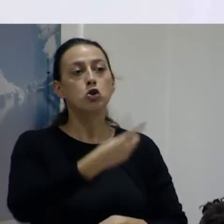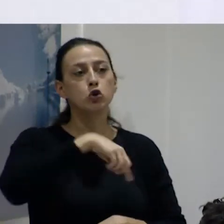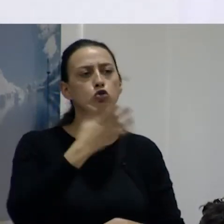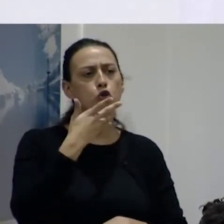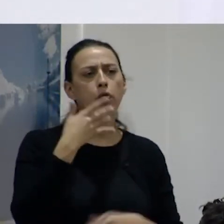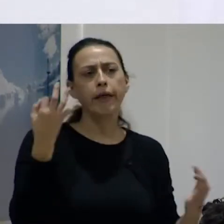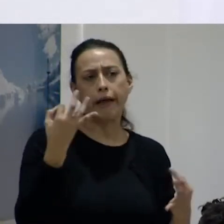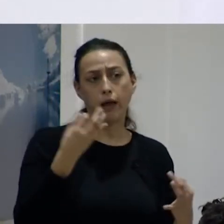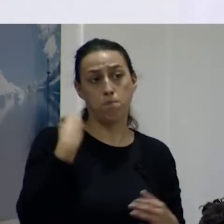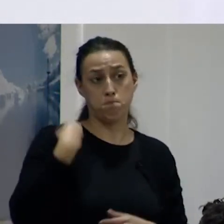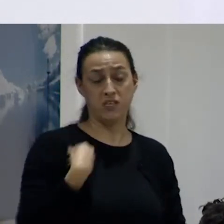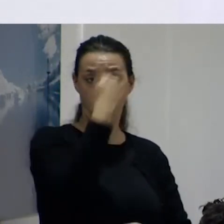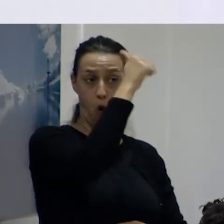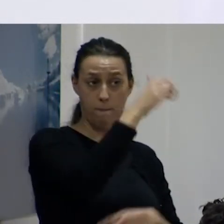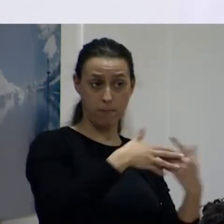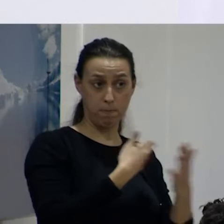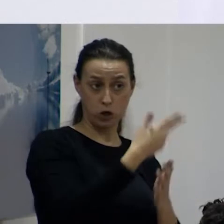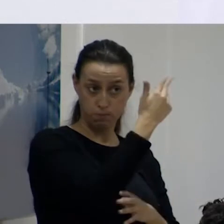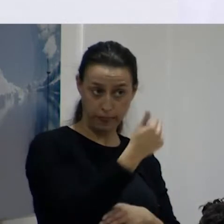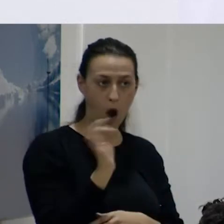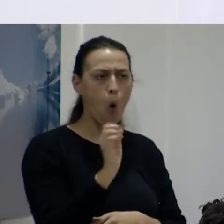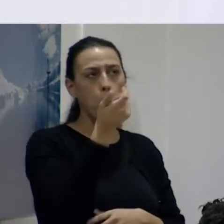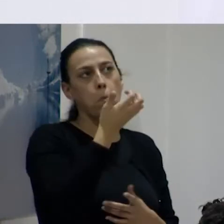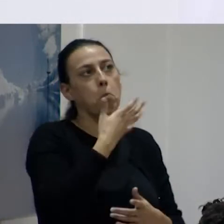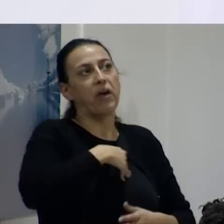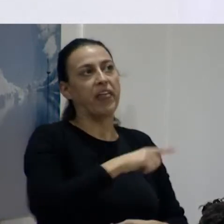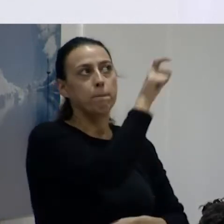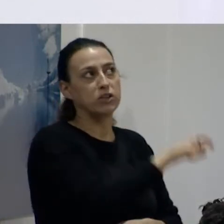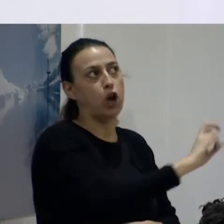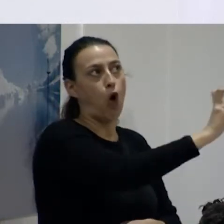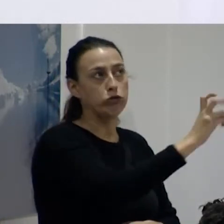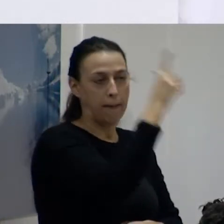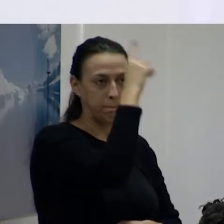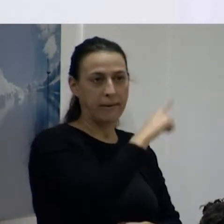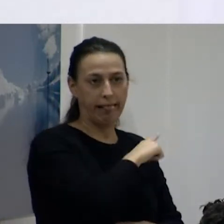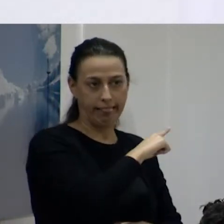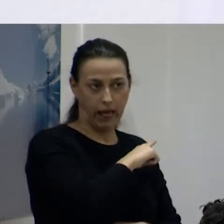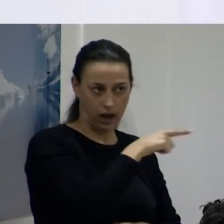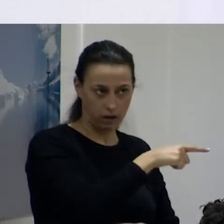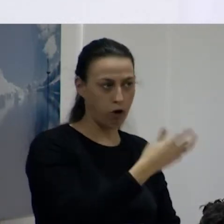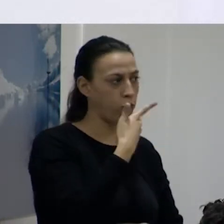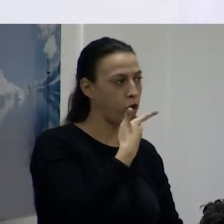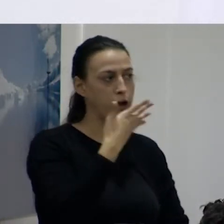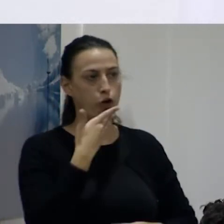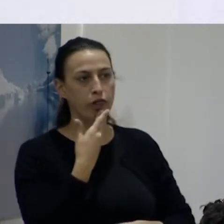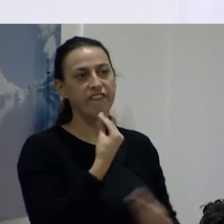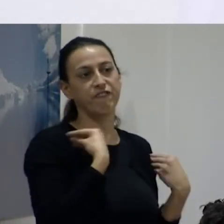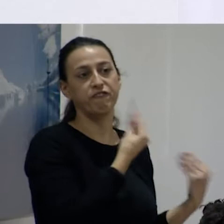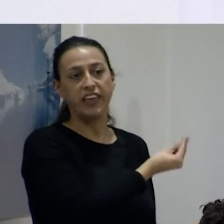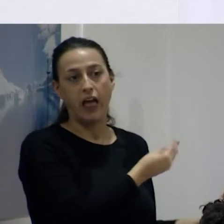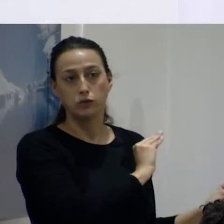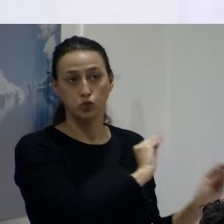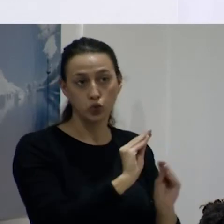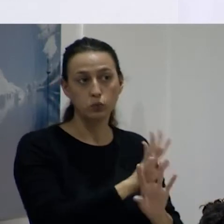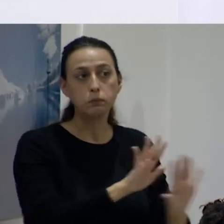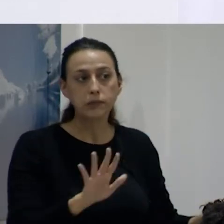de Gaulle. Coneixem el quadre a través d'unes narracions, a través d'unes històries. Però hi ha una